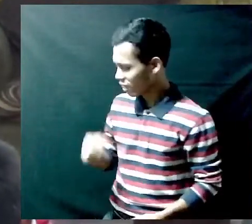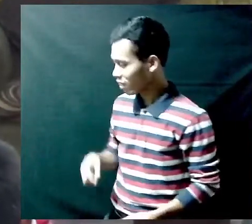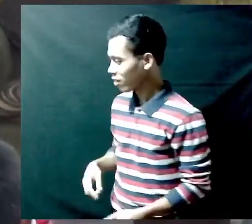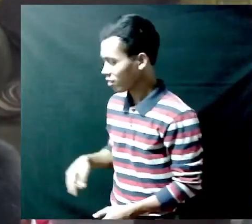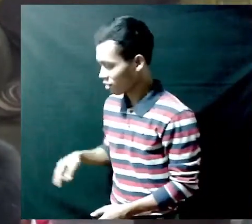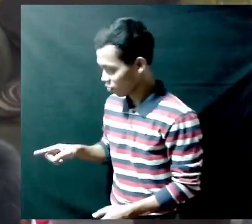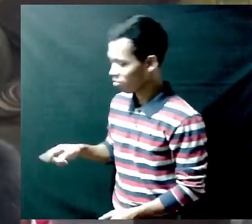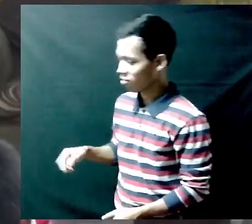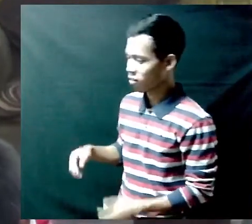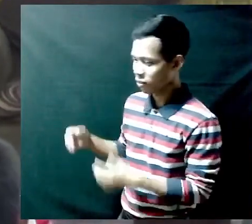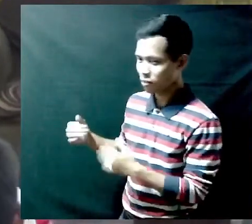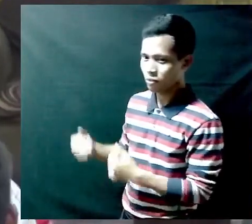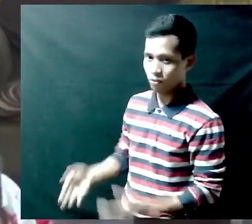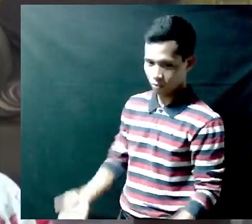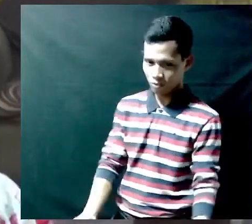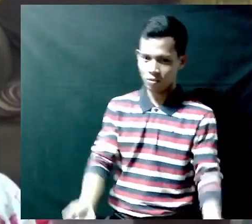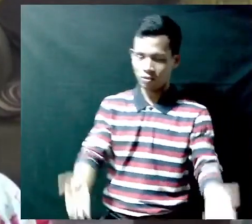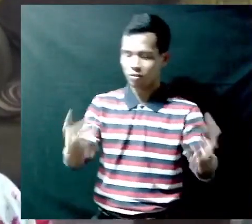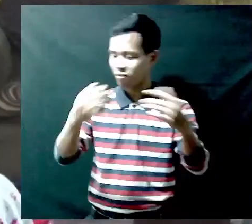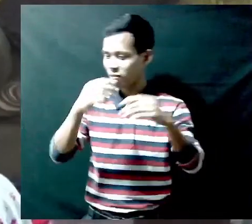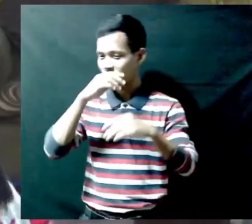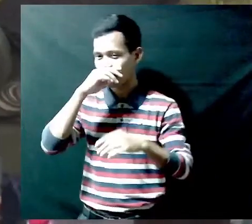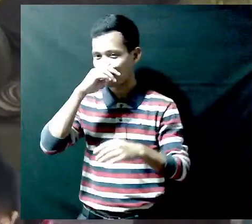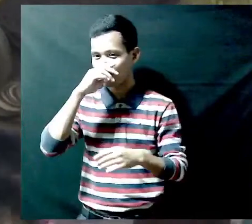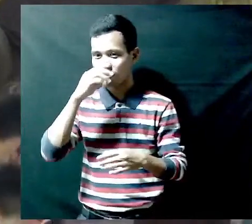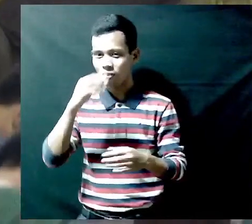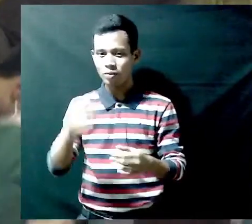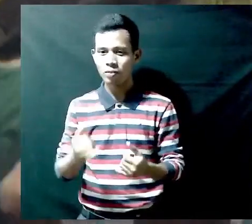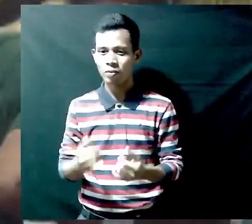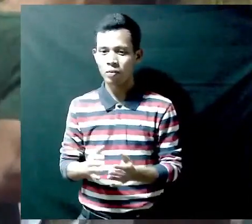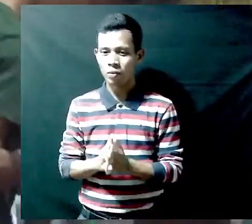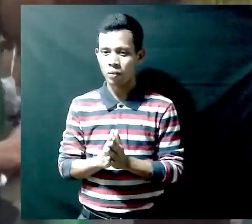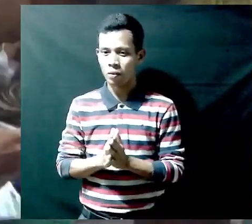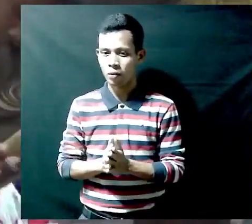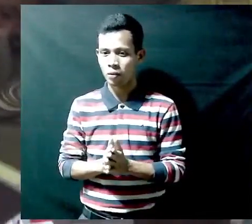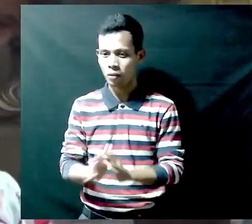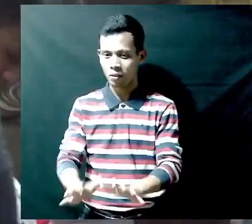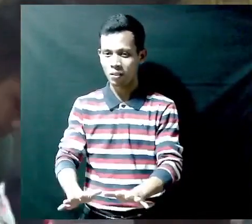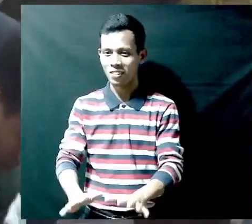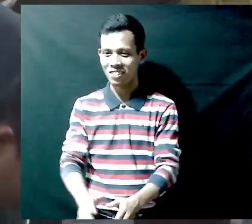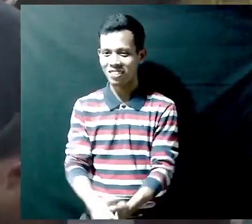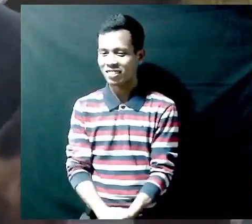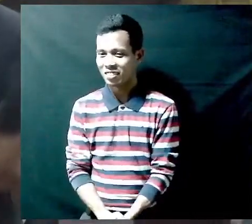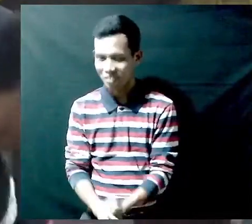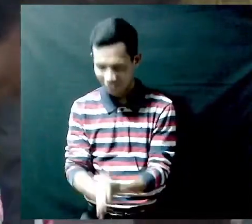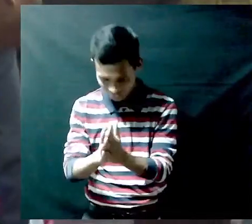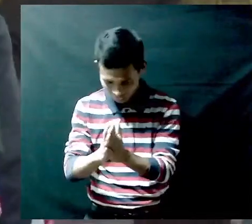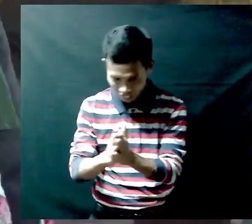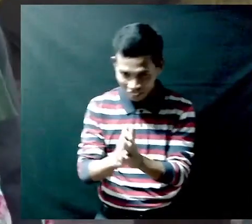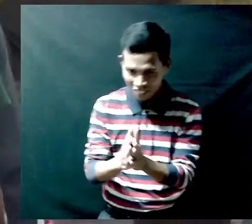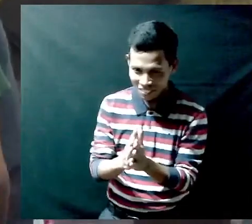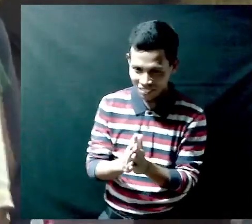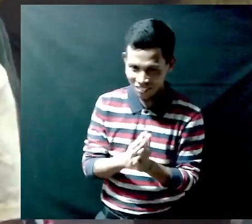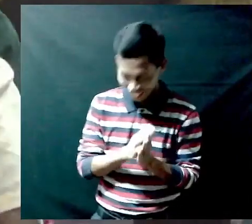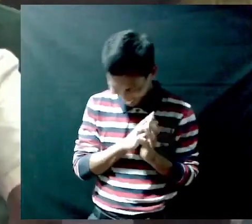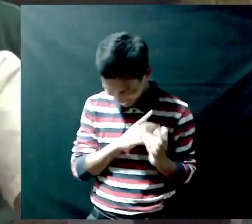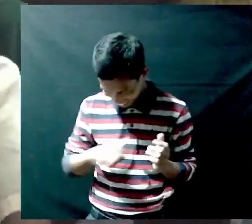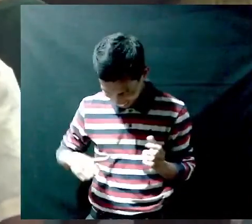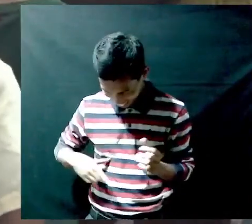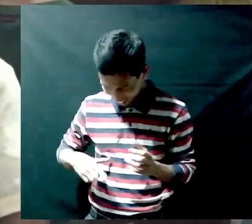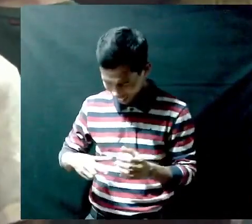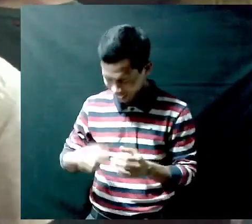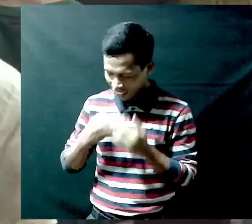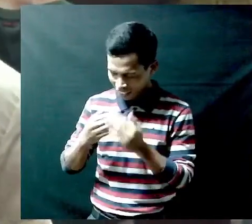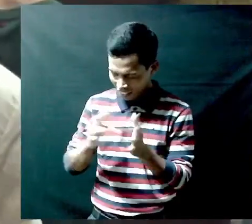Tayong lahat ay tumayo, tayo po ay manalangin. Let's pray. Lord, in Jesus' name, we just want to thank you for your words, Lord. I pray